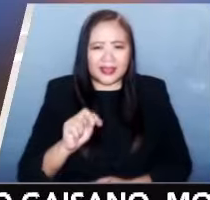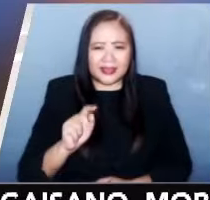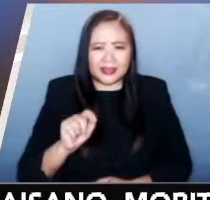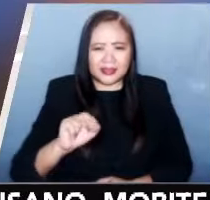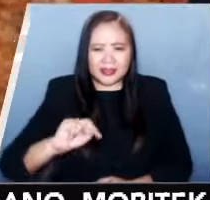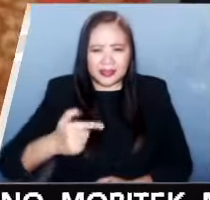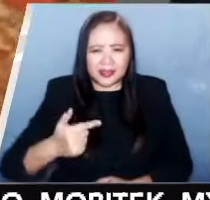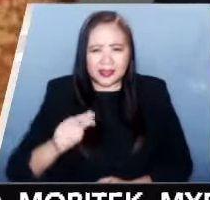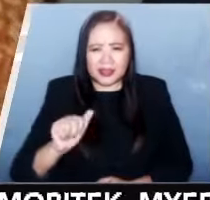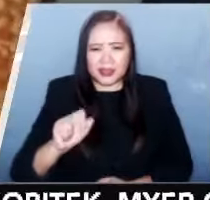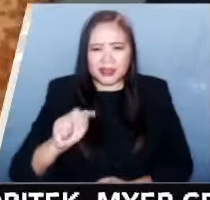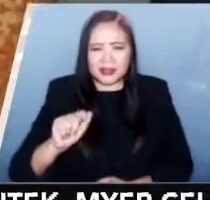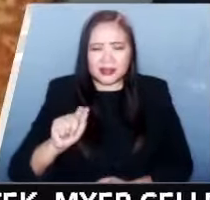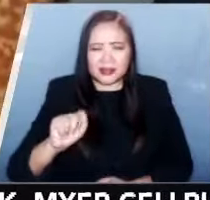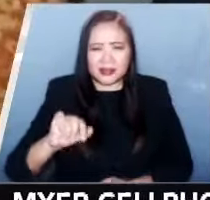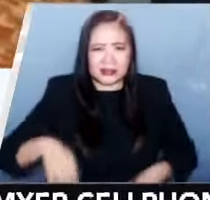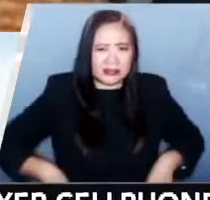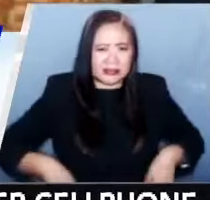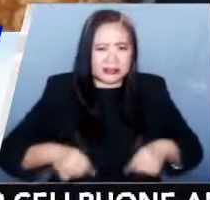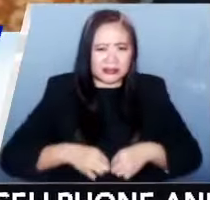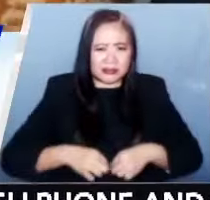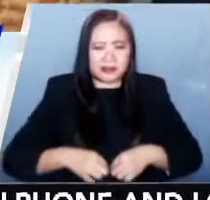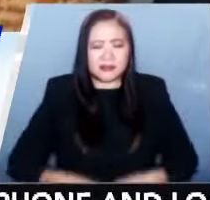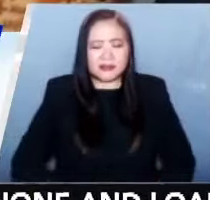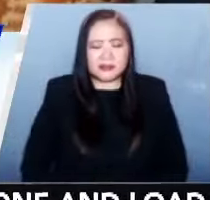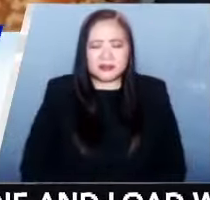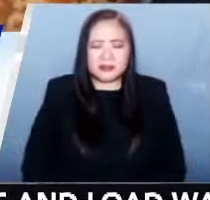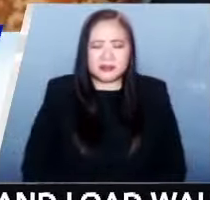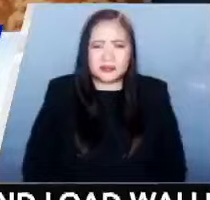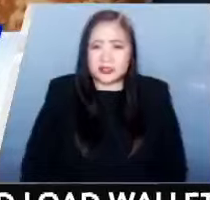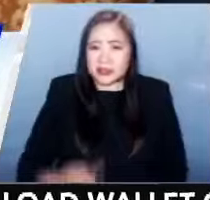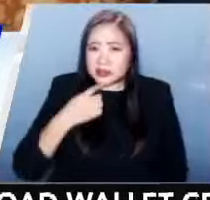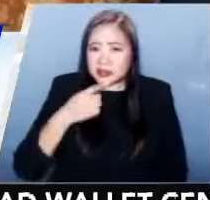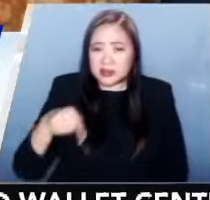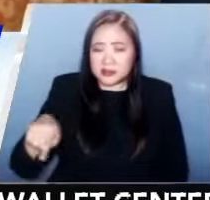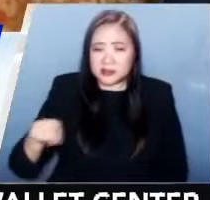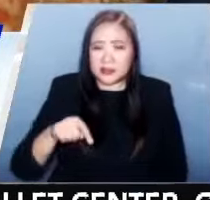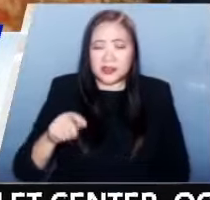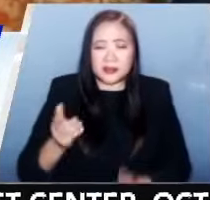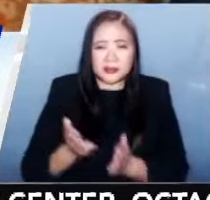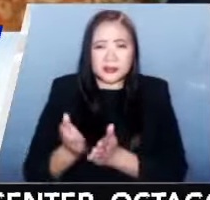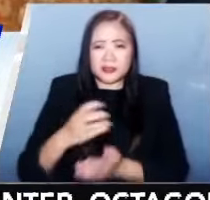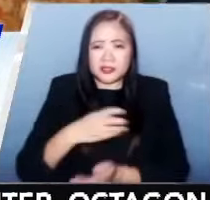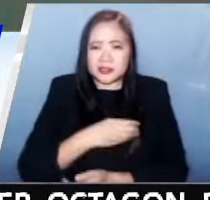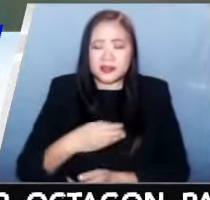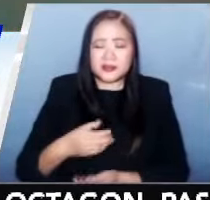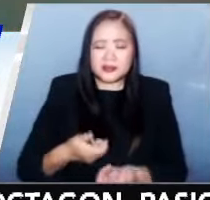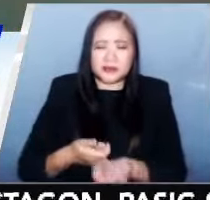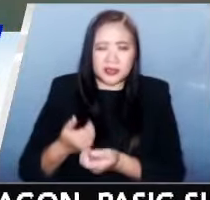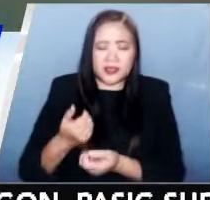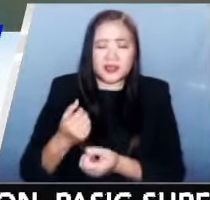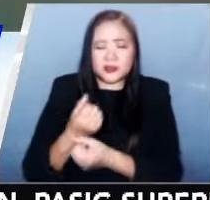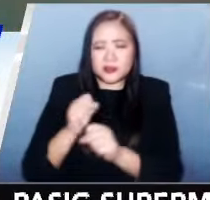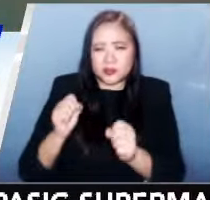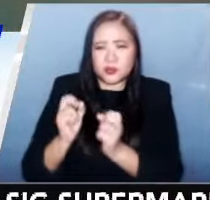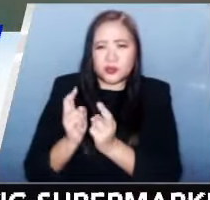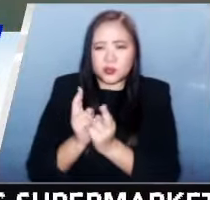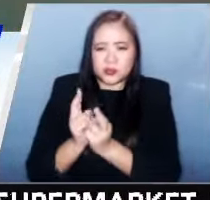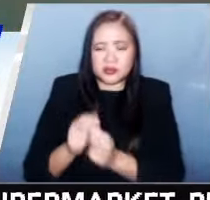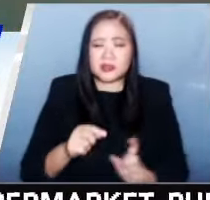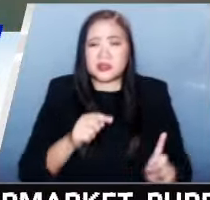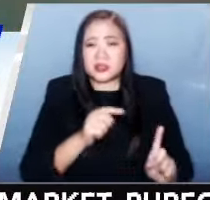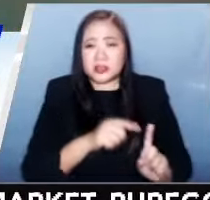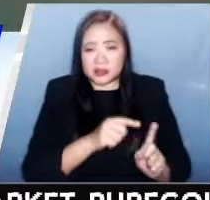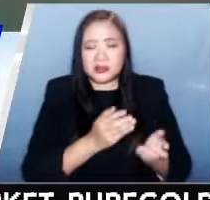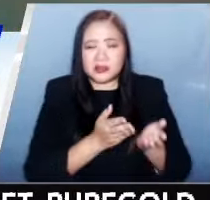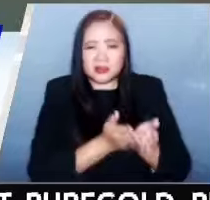sa bewang. Ayon sa mga tauhan ng Pasig City BFP Marine Fire Search and Rescue Unit, isang bangkero ang unang